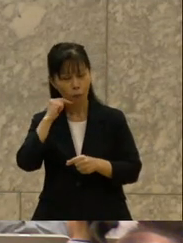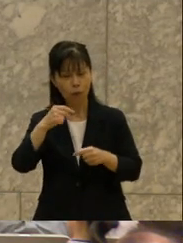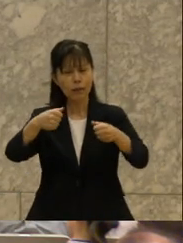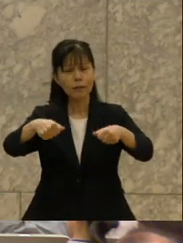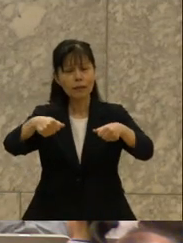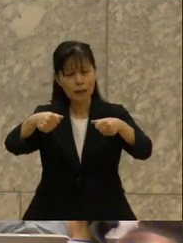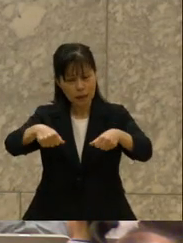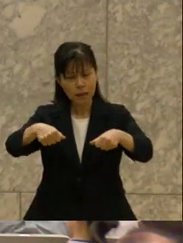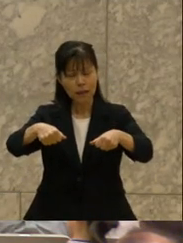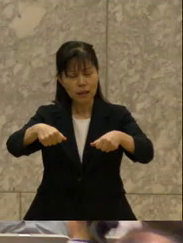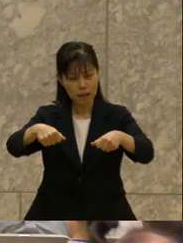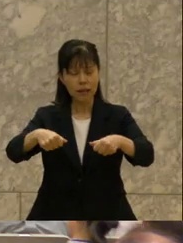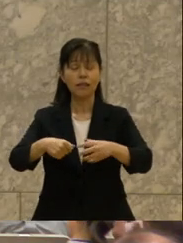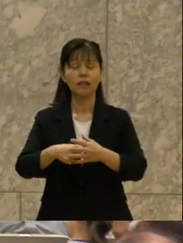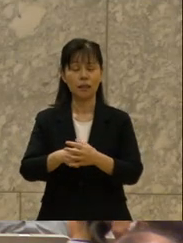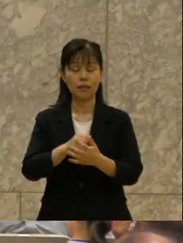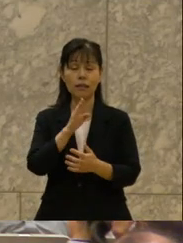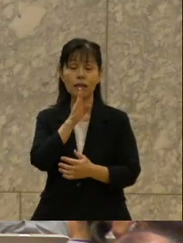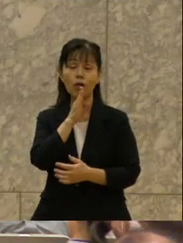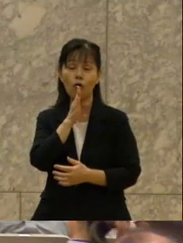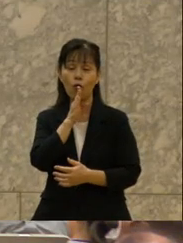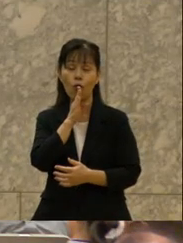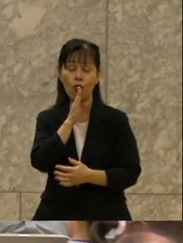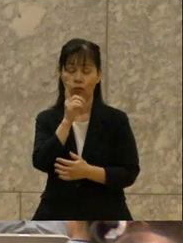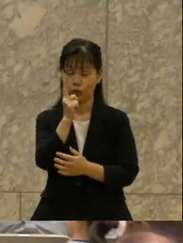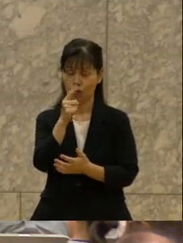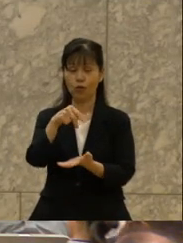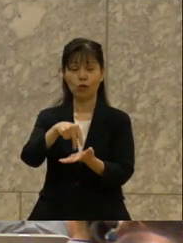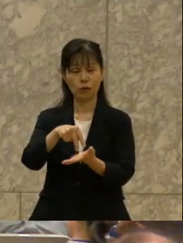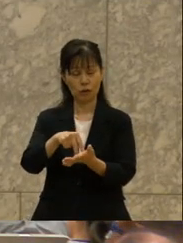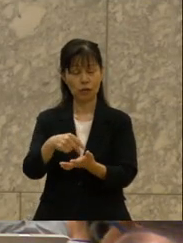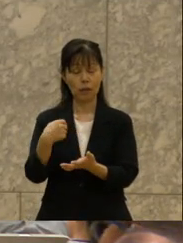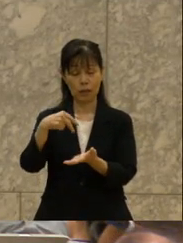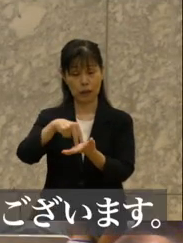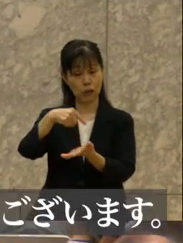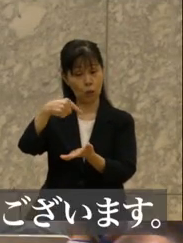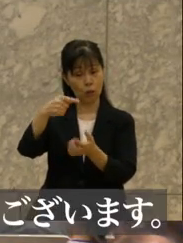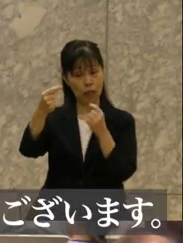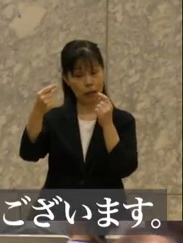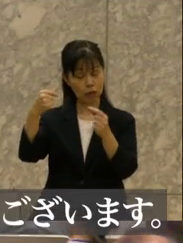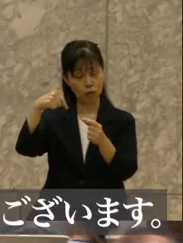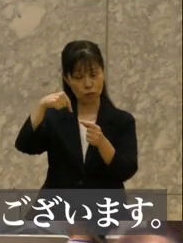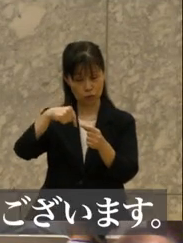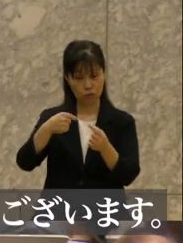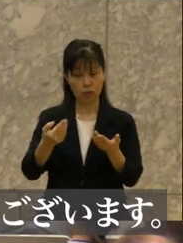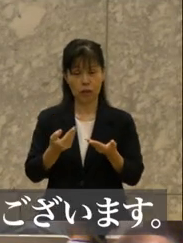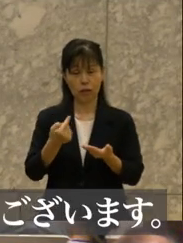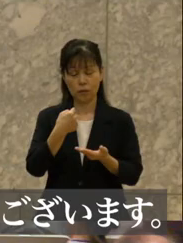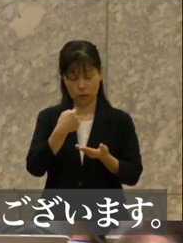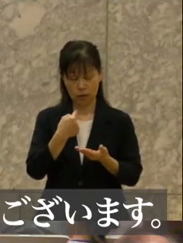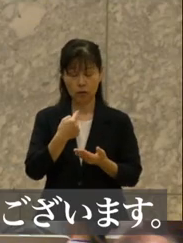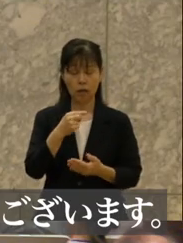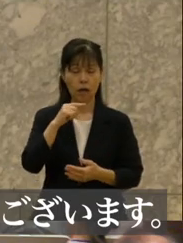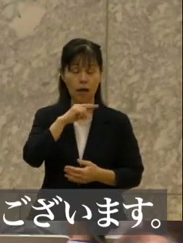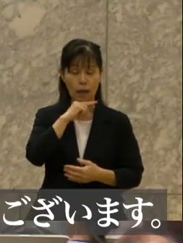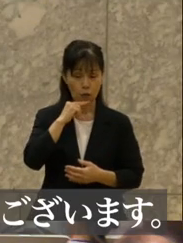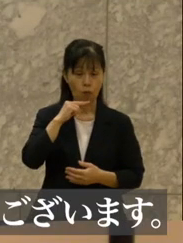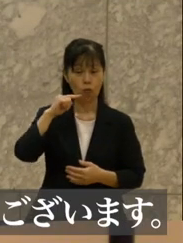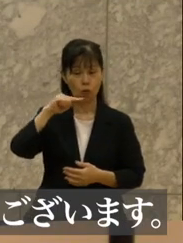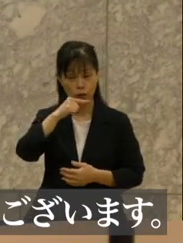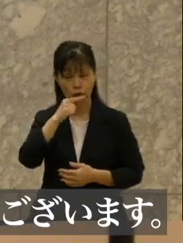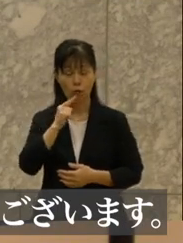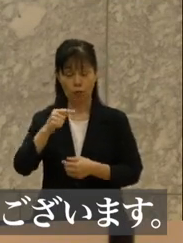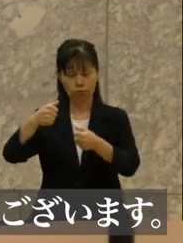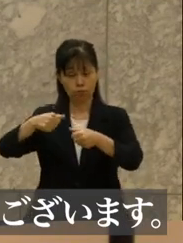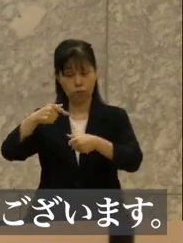ねいわゆる言語の一つ例えば立教大学を今勤めておりますけども立教大学では英語とロシア語と同じように